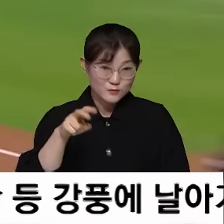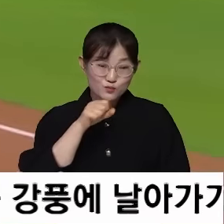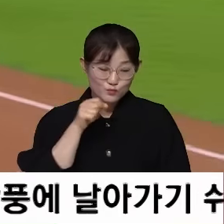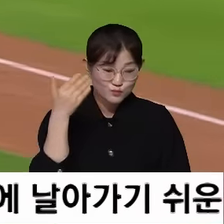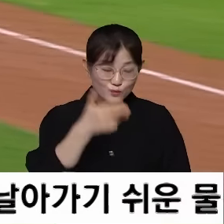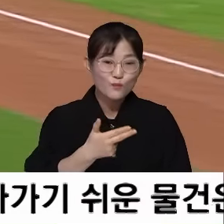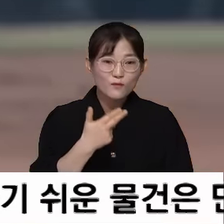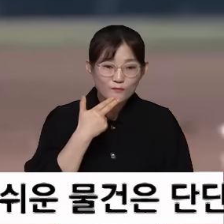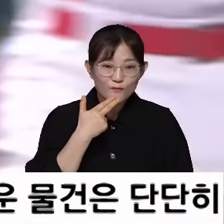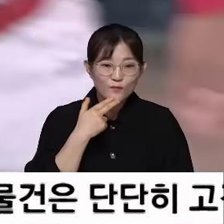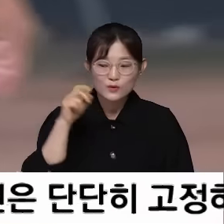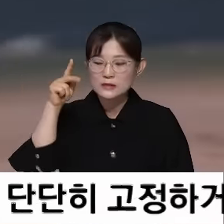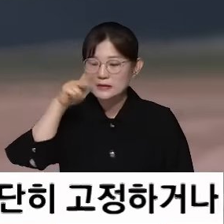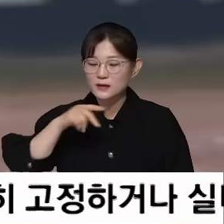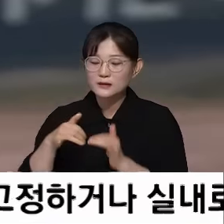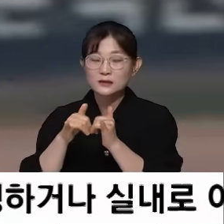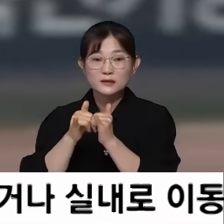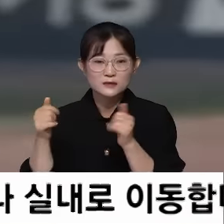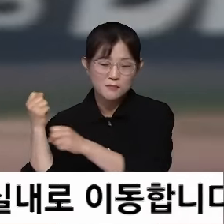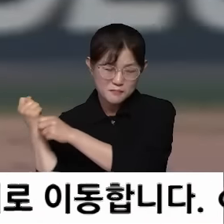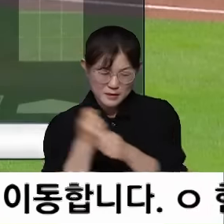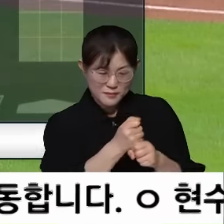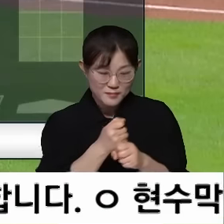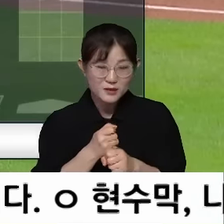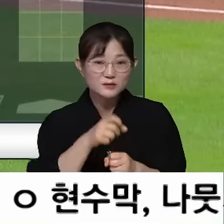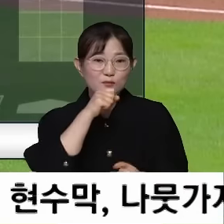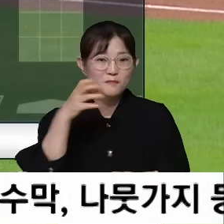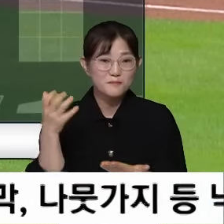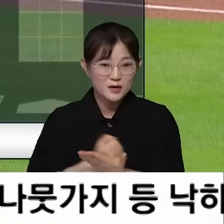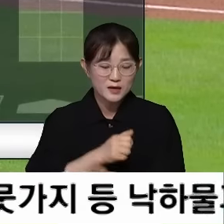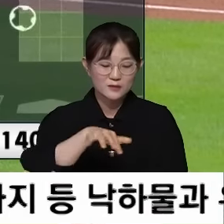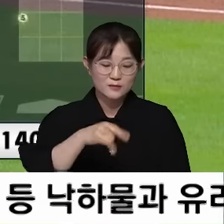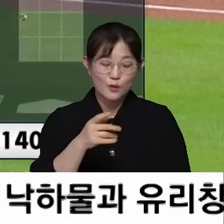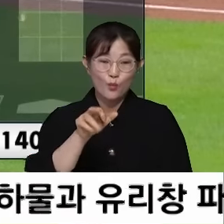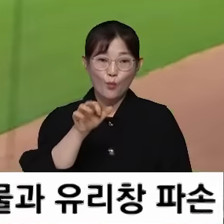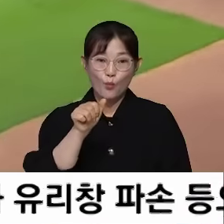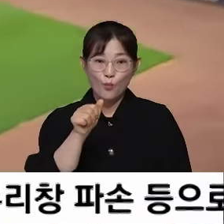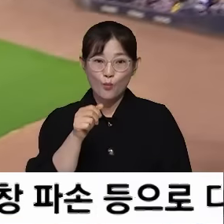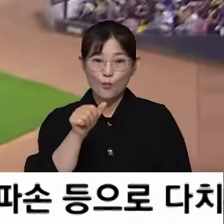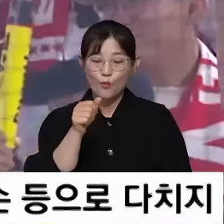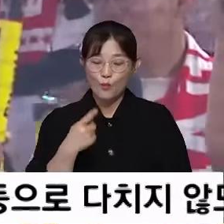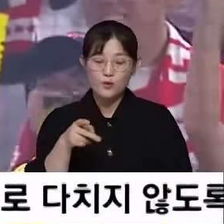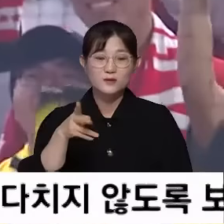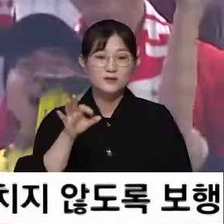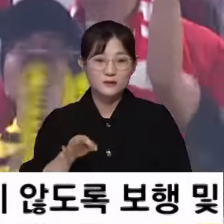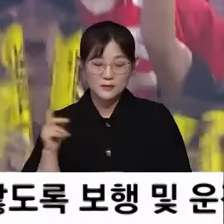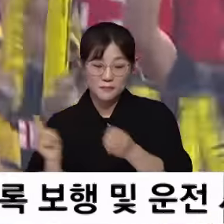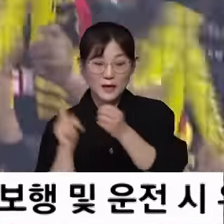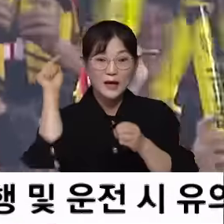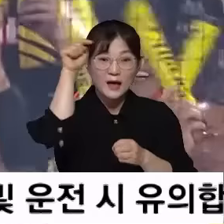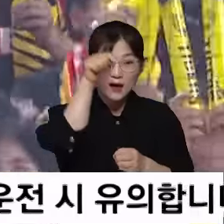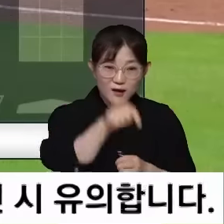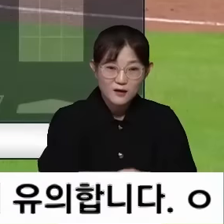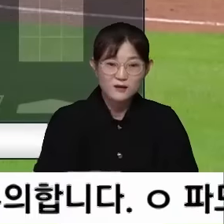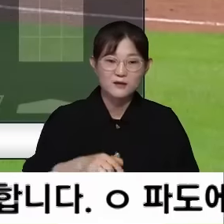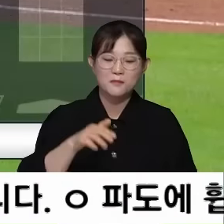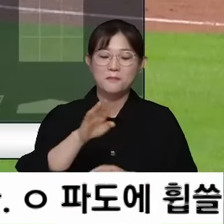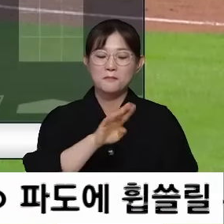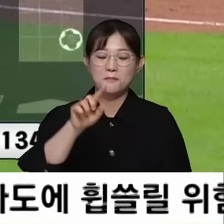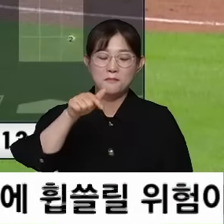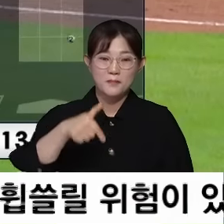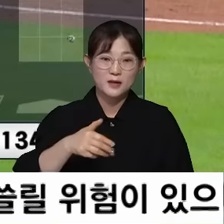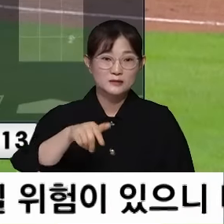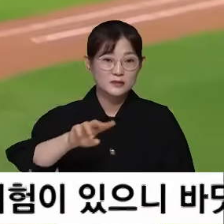타자들은 불방망이를 휘둘렀습니다. 최영우의 홈런 포함 2타점, 김태군의 역전타, 박찬호의